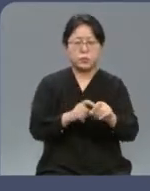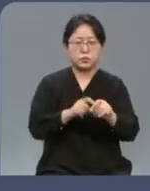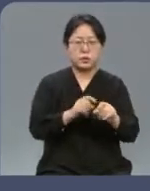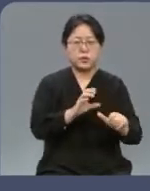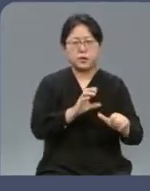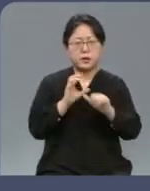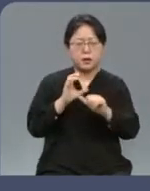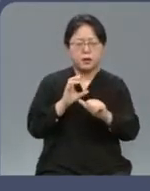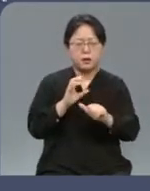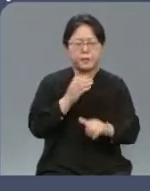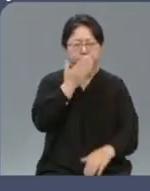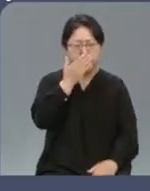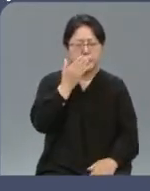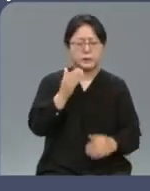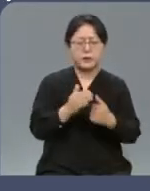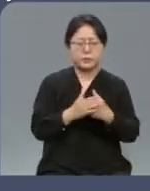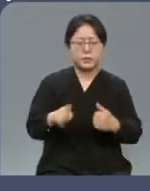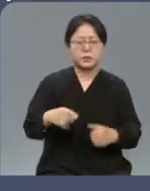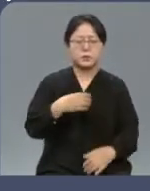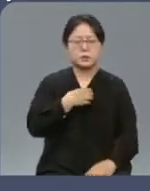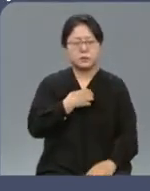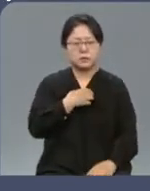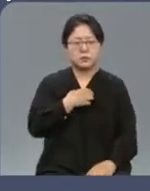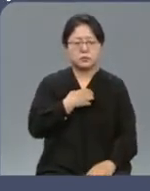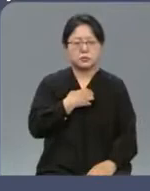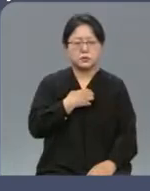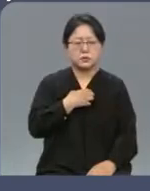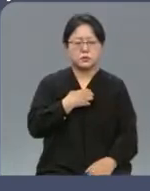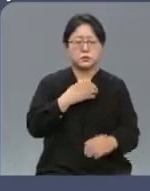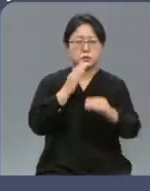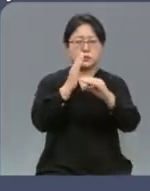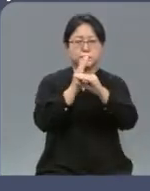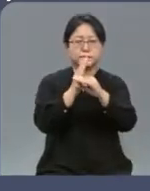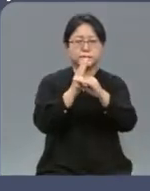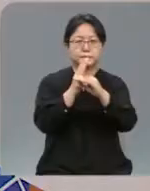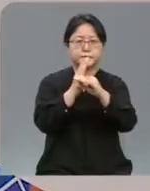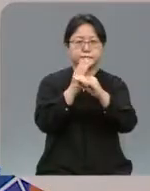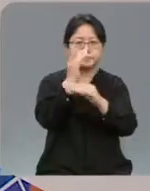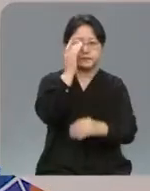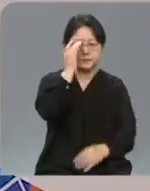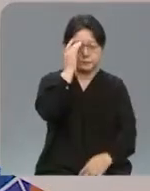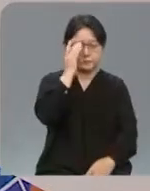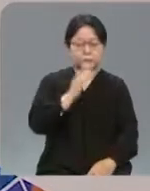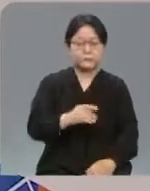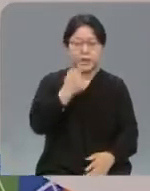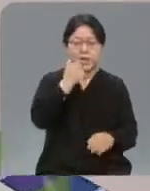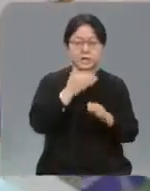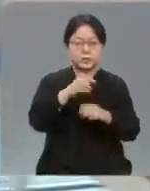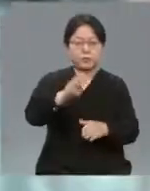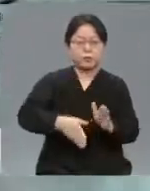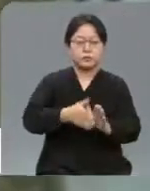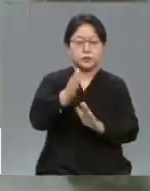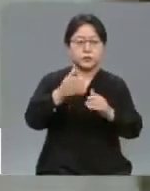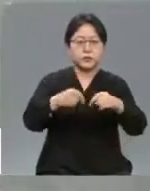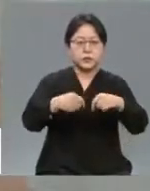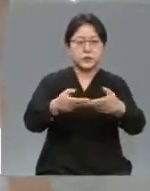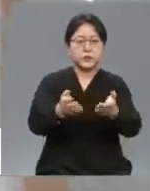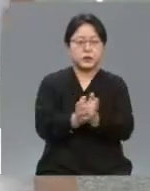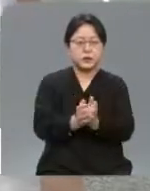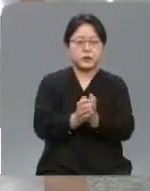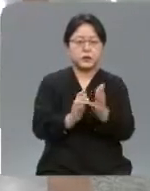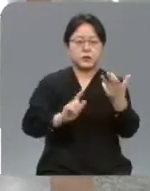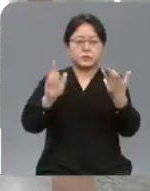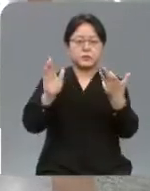악용될 수 있는 소지가 있어서 그 분에 대해서는 제 우려를 하는 건데 민주당 광주시당 은 오는 18일부터